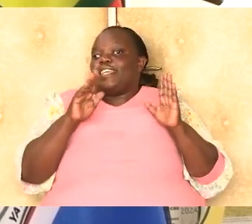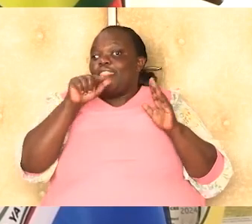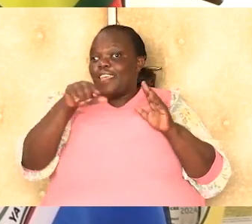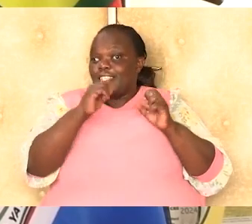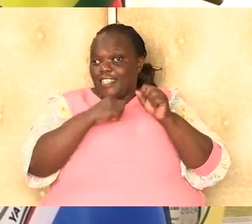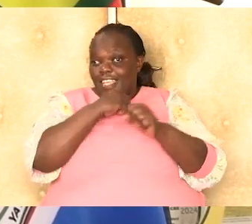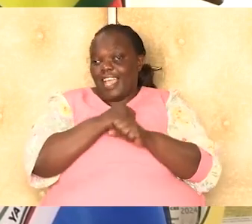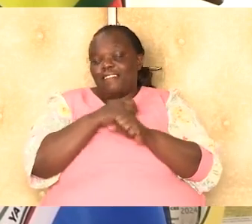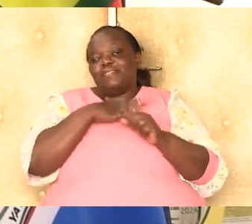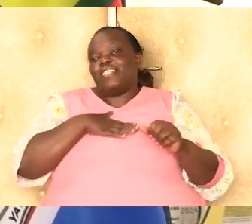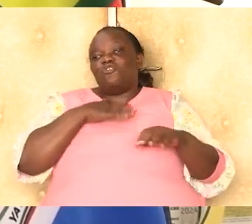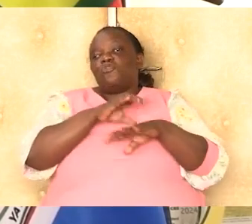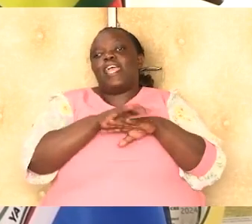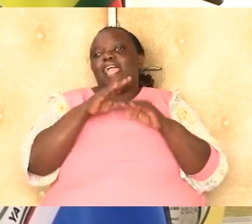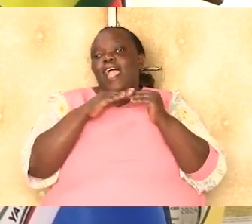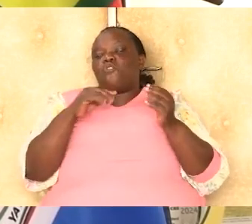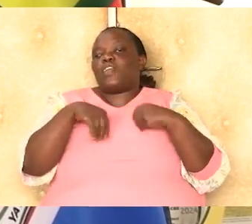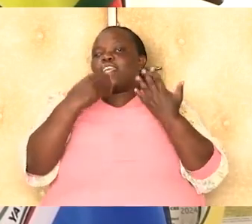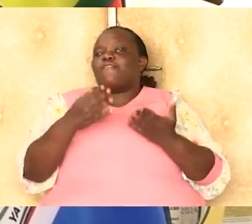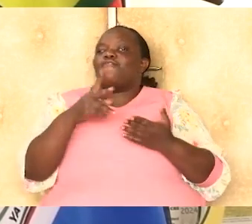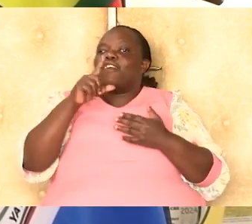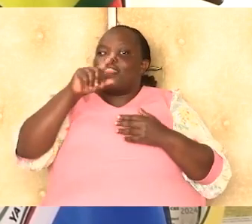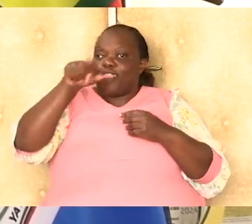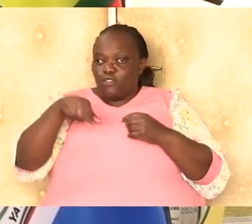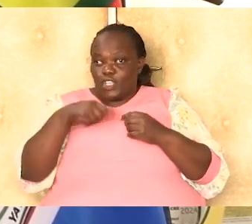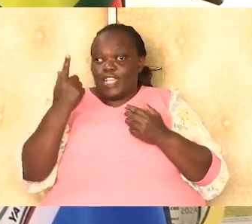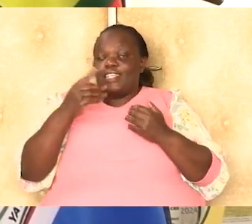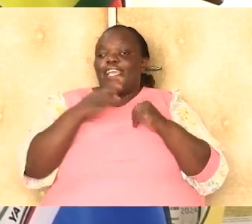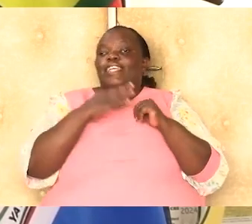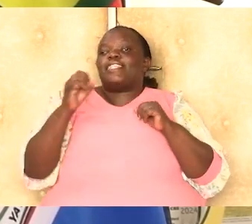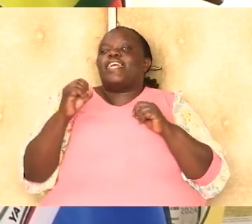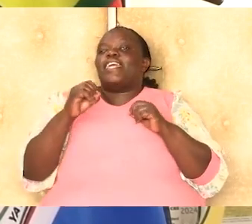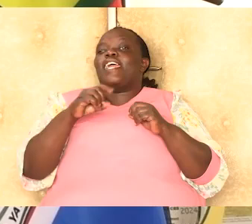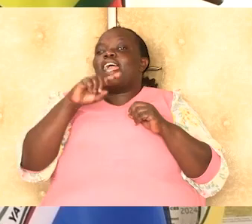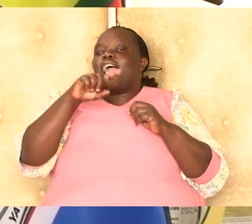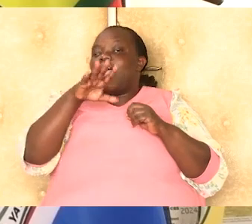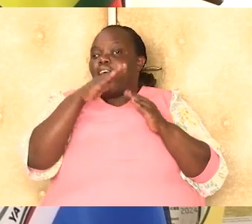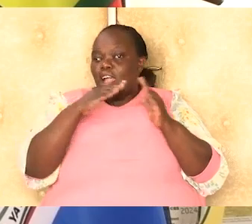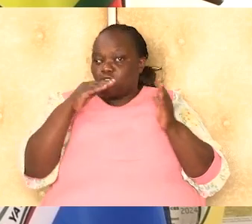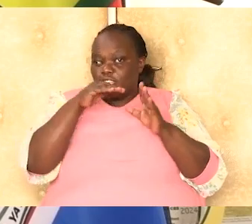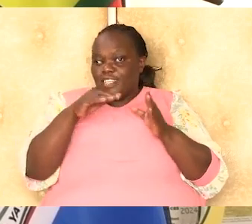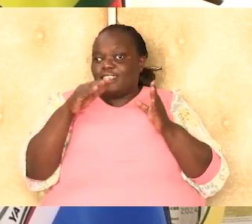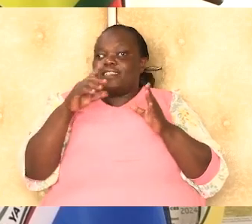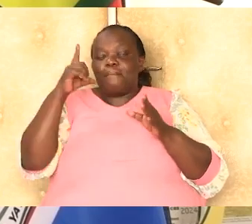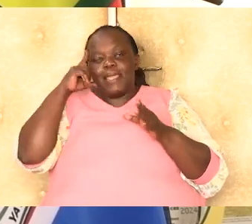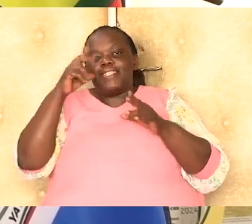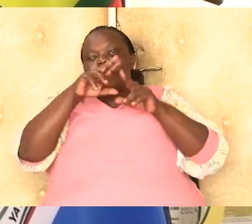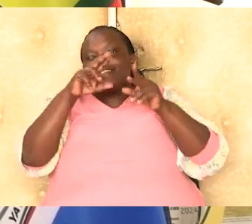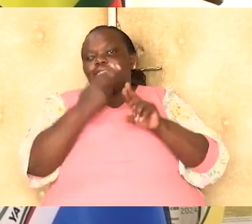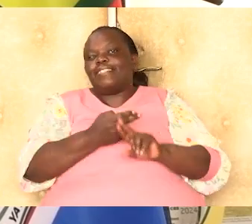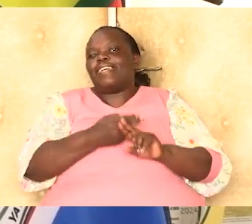wahiu mwaka kumradi tunapatia na nyumba elfumoja na thamanini pale mkuru kwa jenga studio apartments